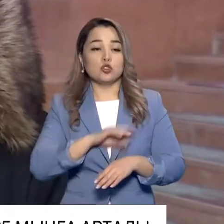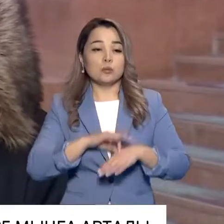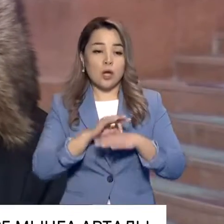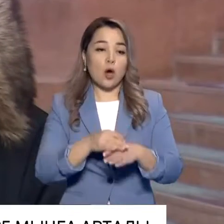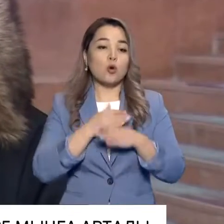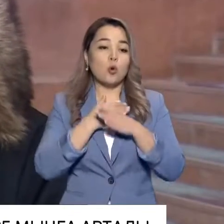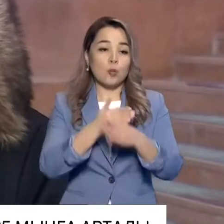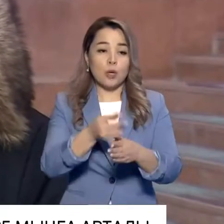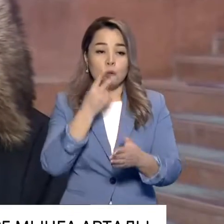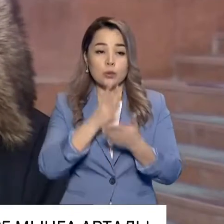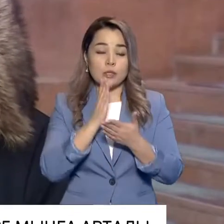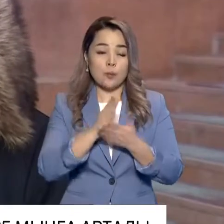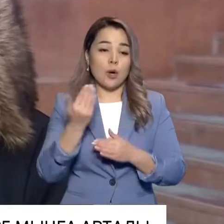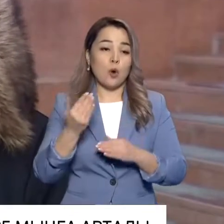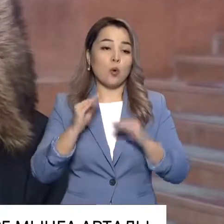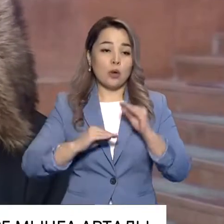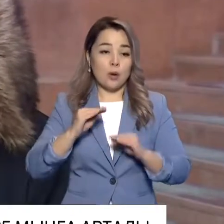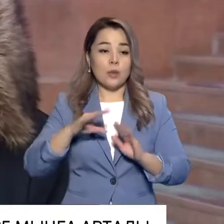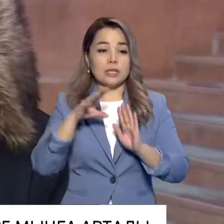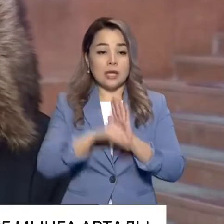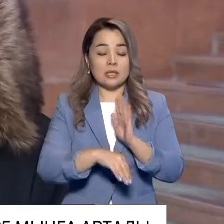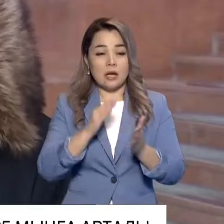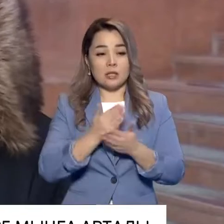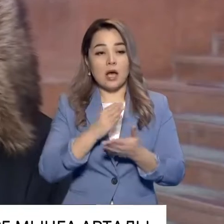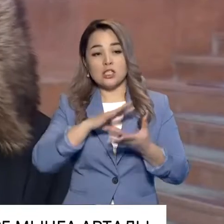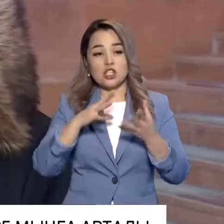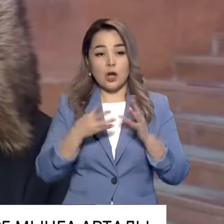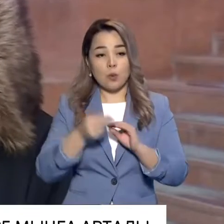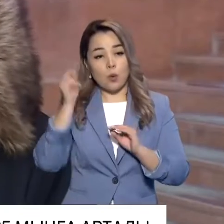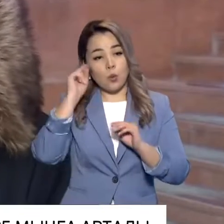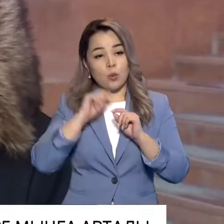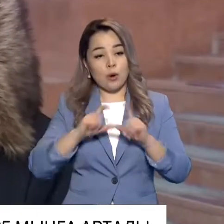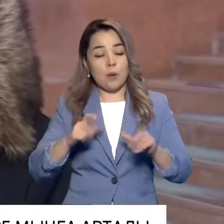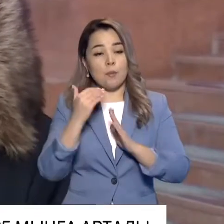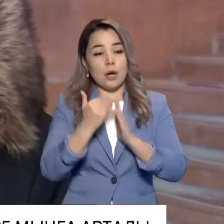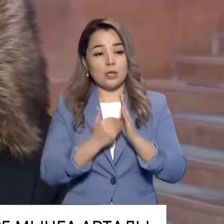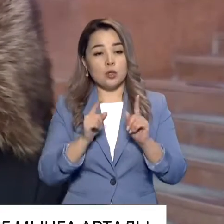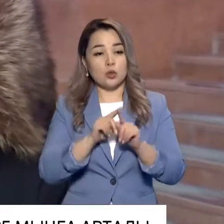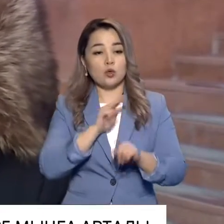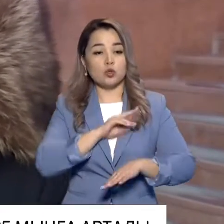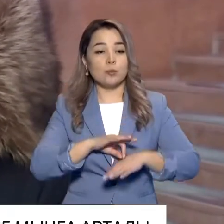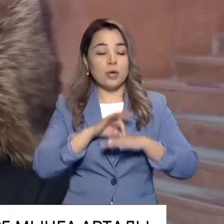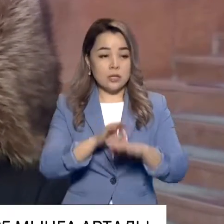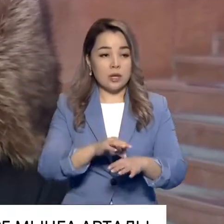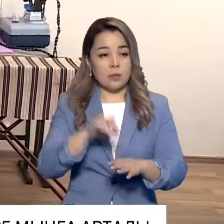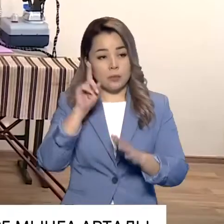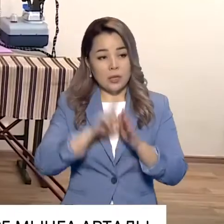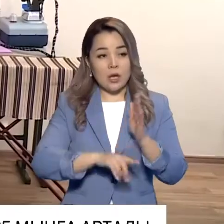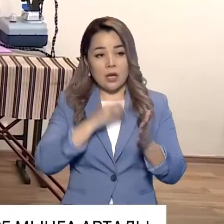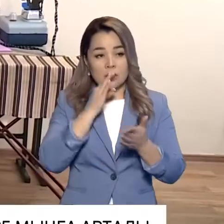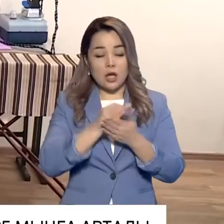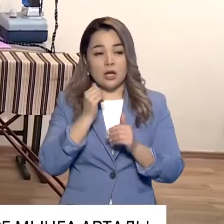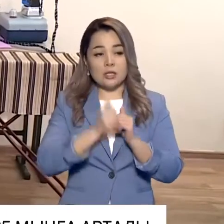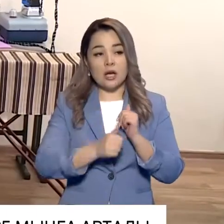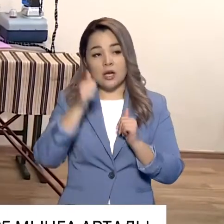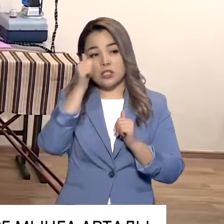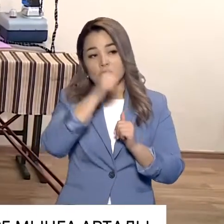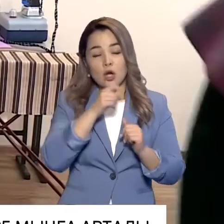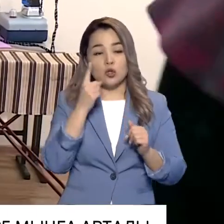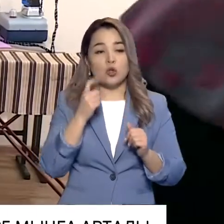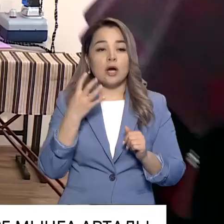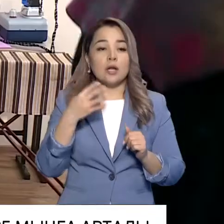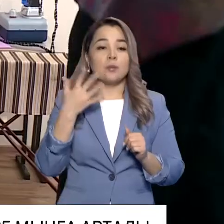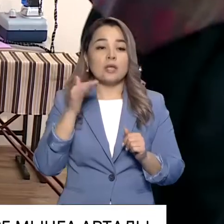көмек көрсетеді. Соның құрамына енгізіп, жалпы осы оқу бағдарламаларын жасауына да үлес қосады деп ойлаймыз. Жыл сайын шамамен